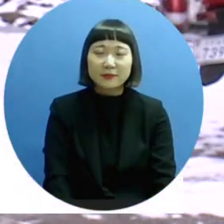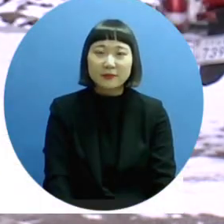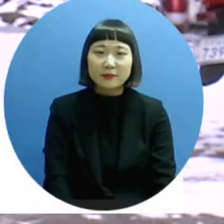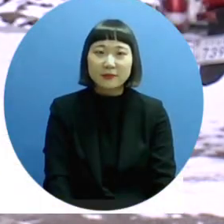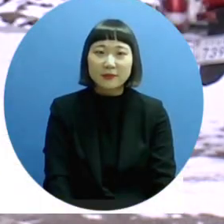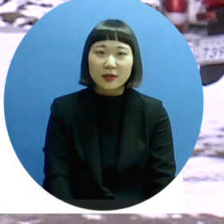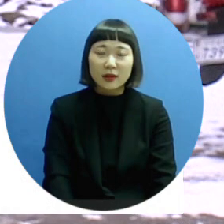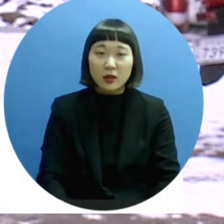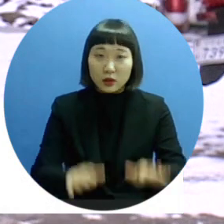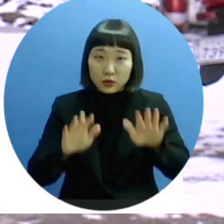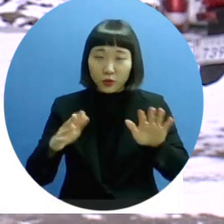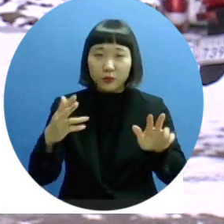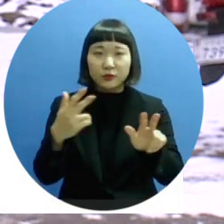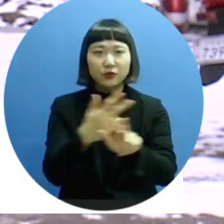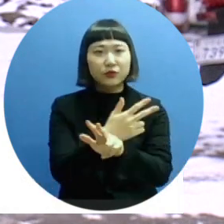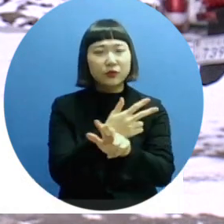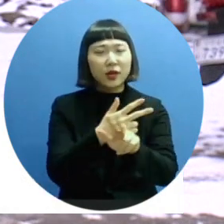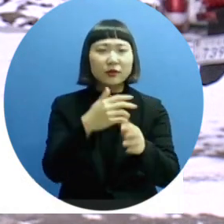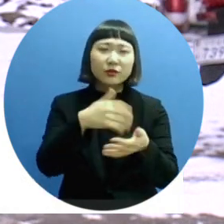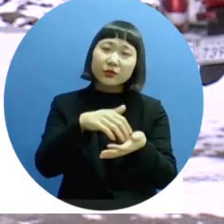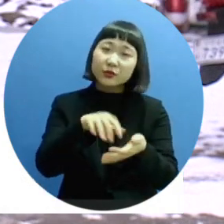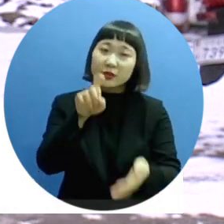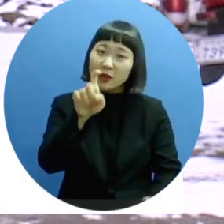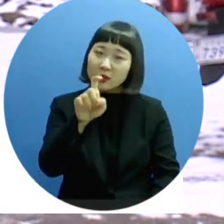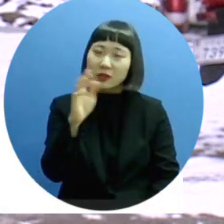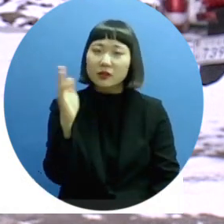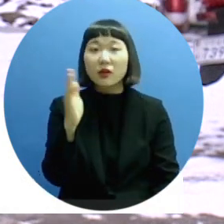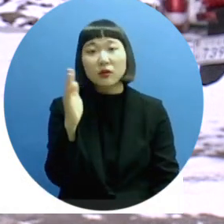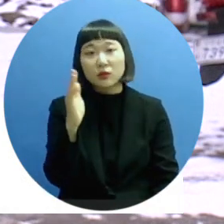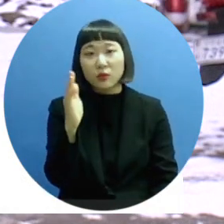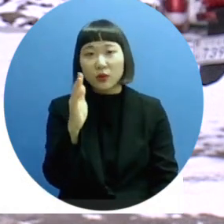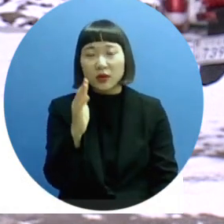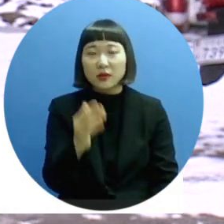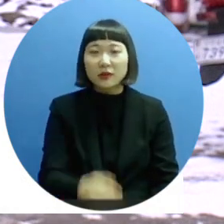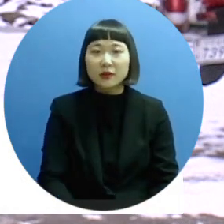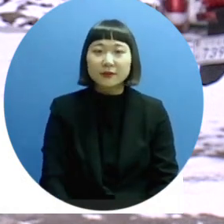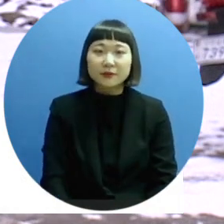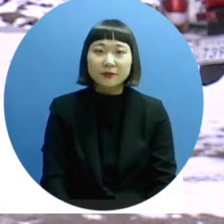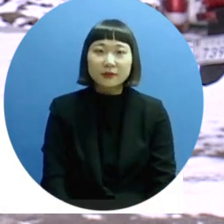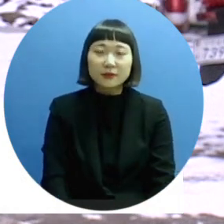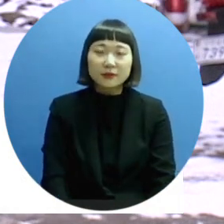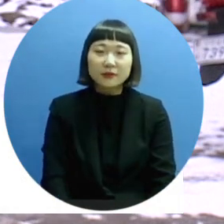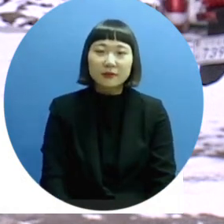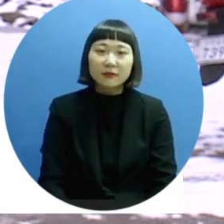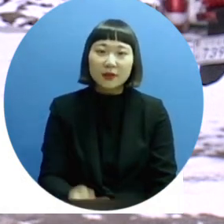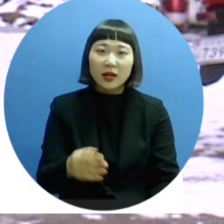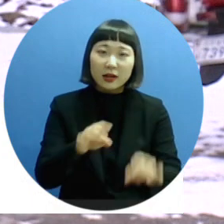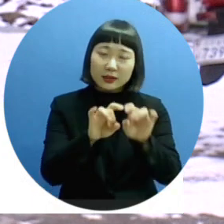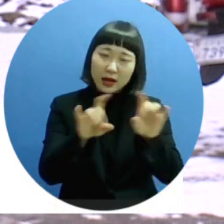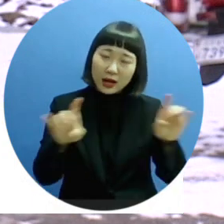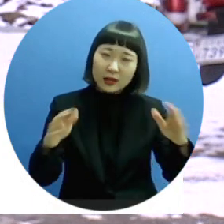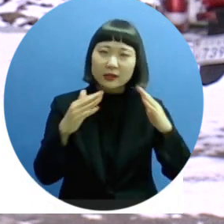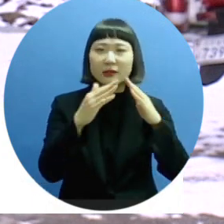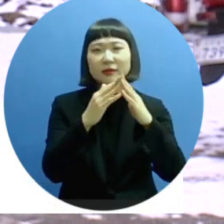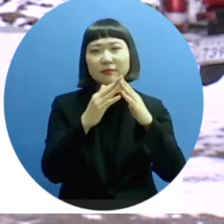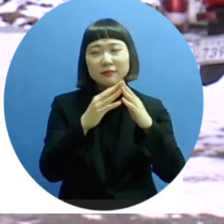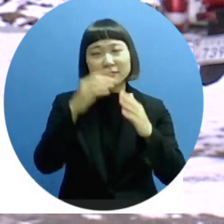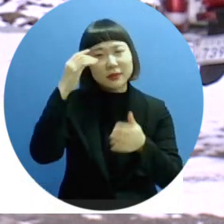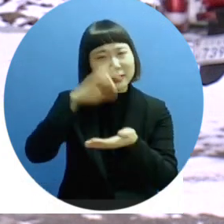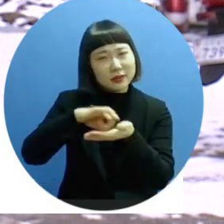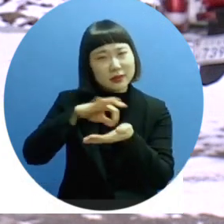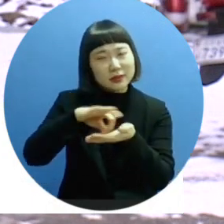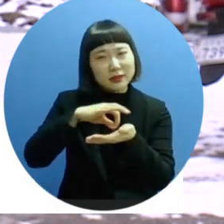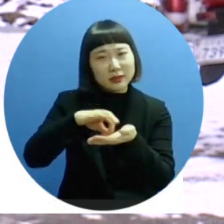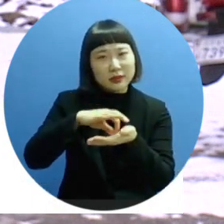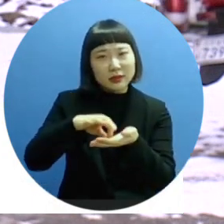지금 한 10건 정도 10건 미만 지금 되는데 각 가정에서 신경 써서 어르신들이 돈이